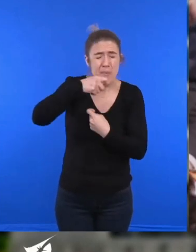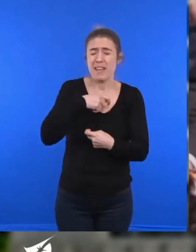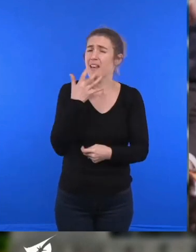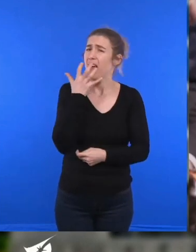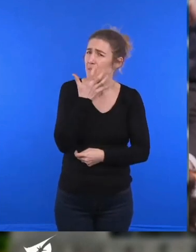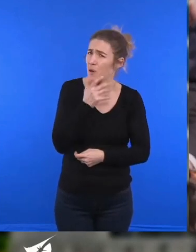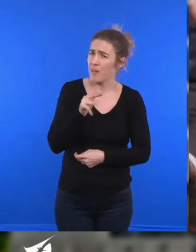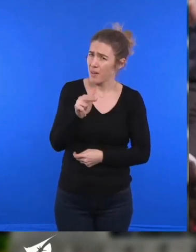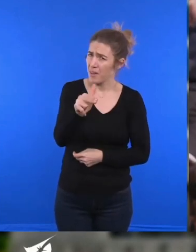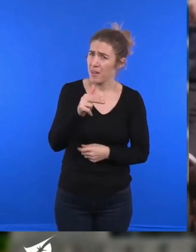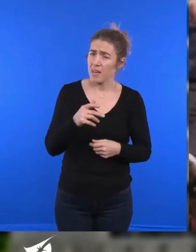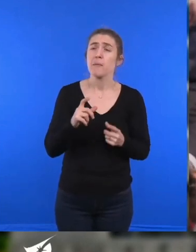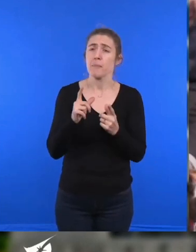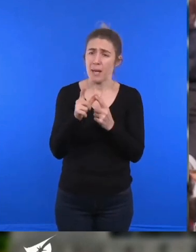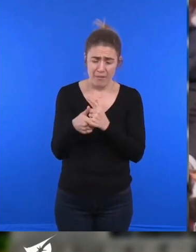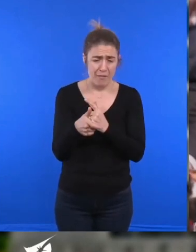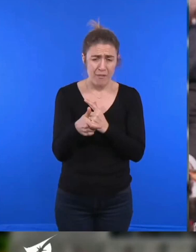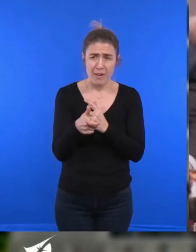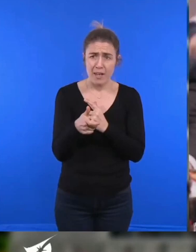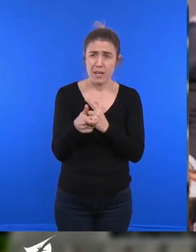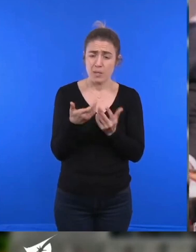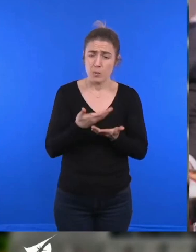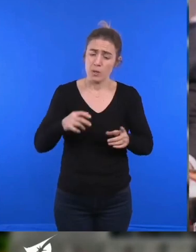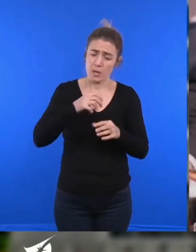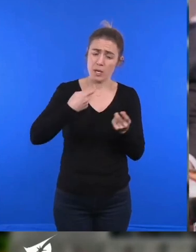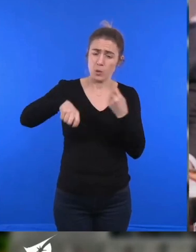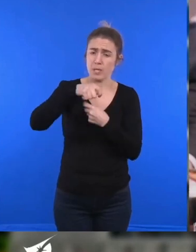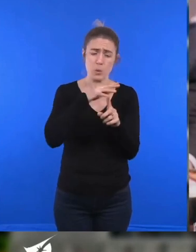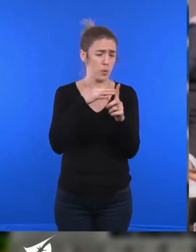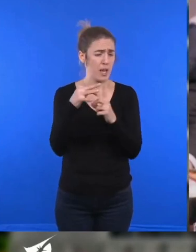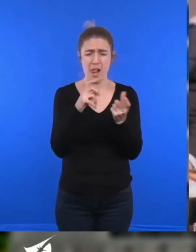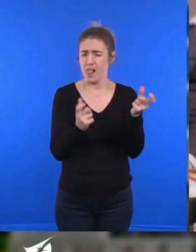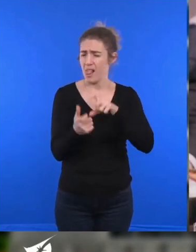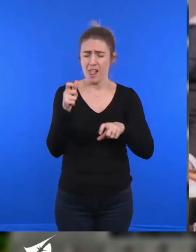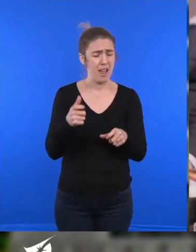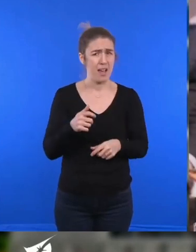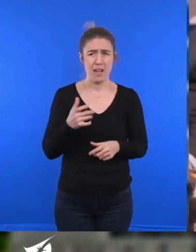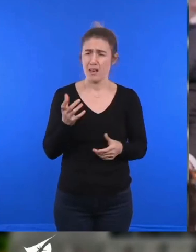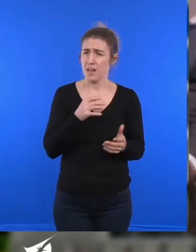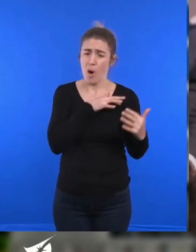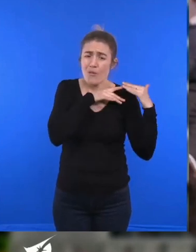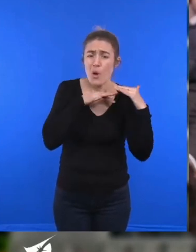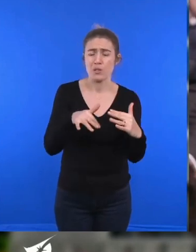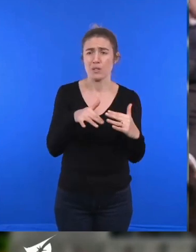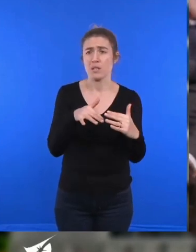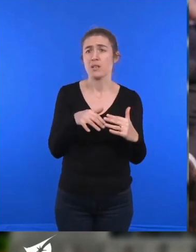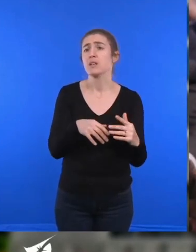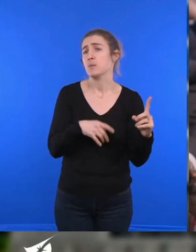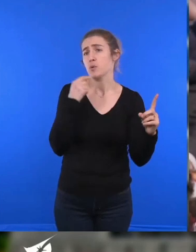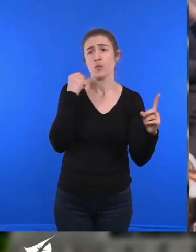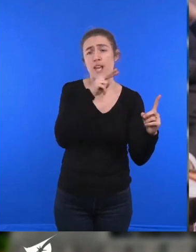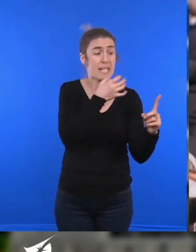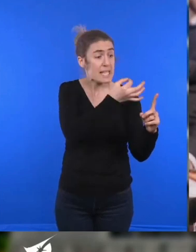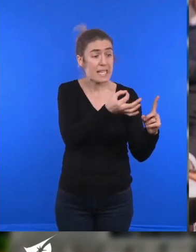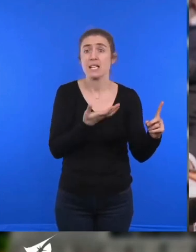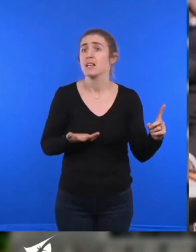vont contribuer à la dégradation du contexte économique et social que convoquait, quant à lui, Alain V. Alors, oui,